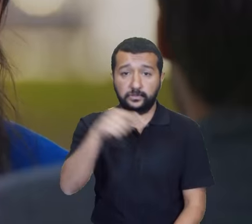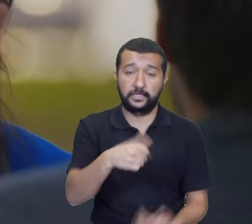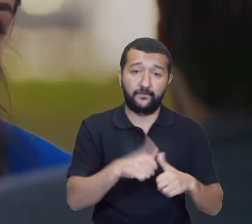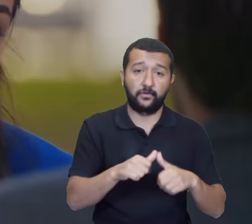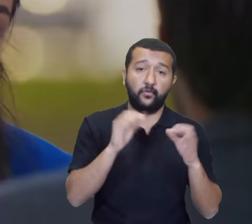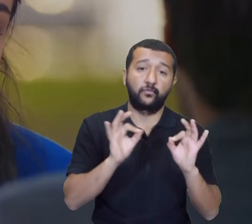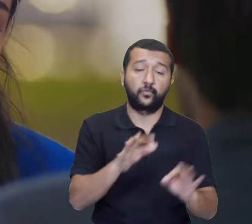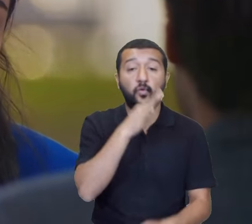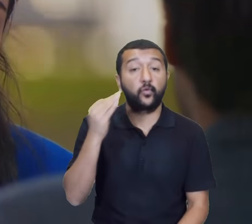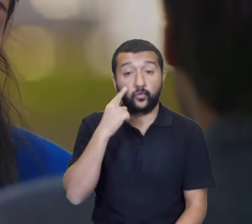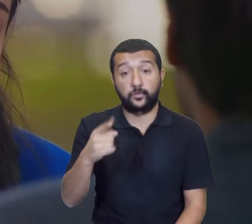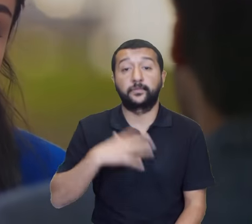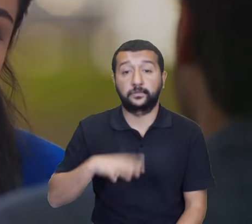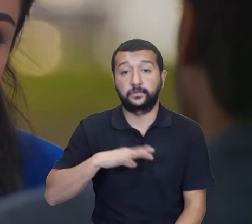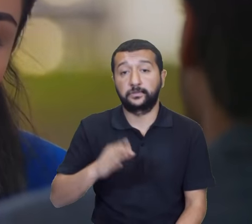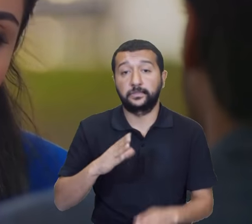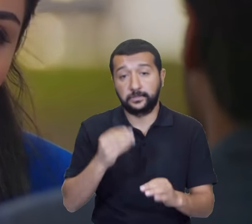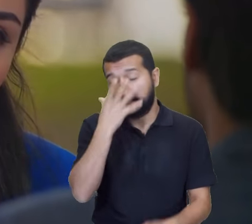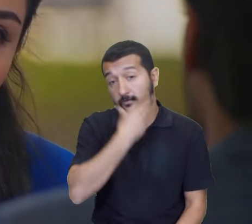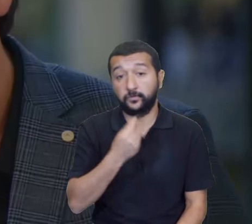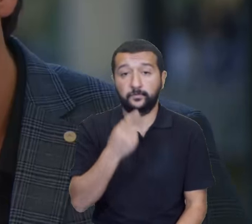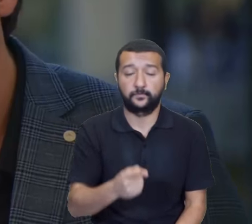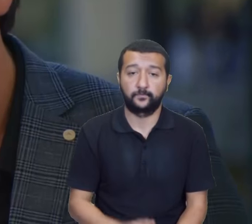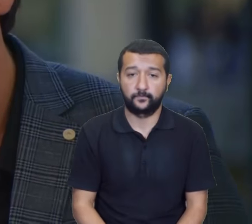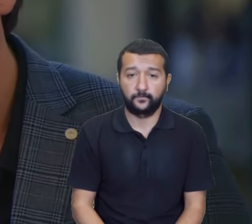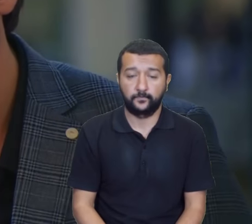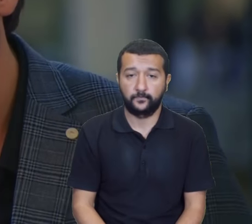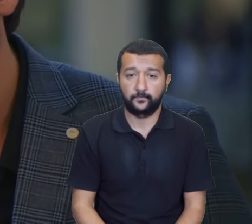senin evlendiğini, mutlu olduğunu görmek istiyor zaten. Ne güzel işte.